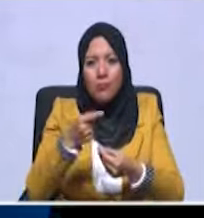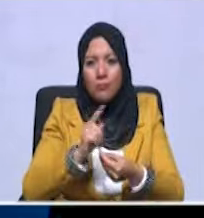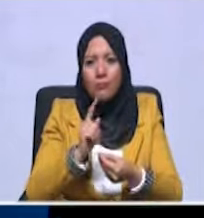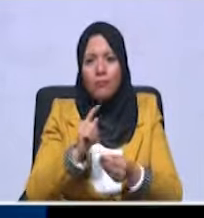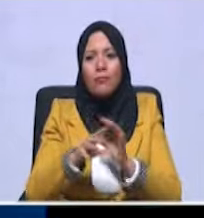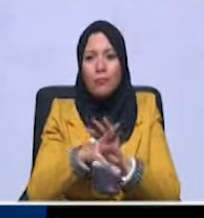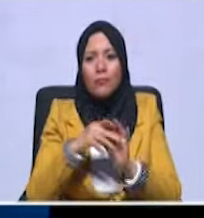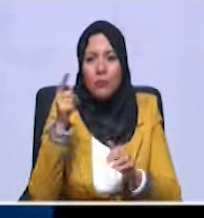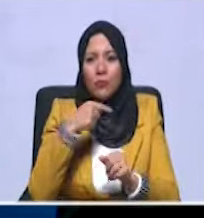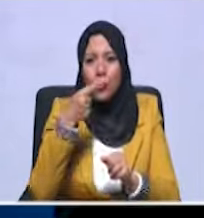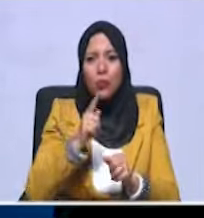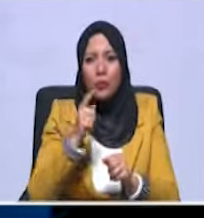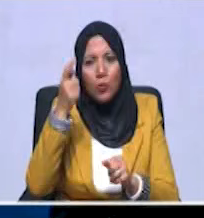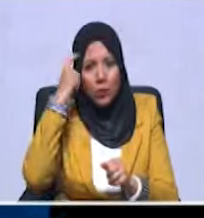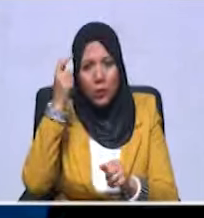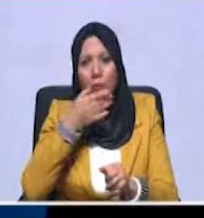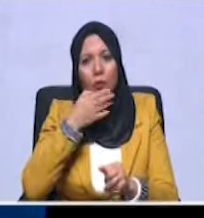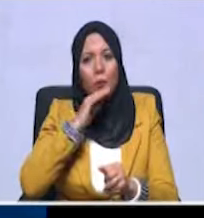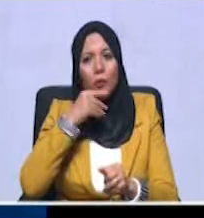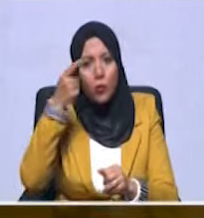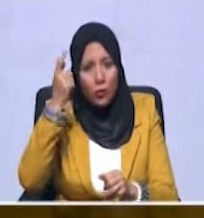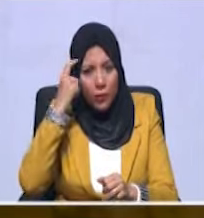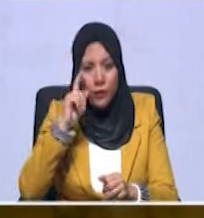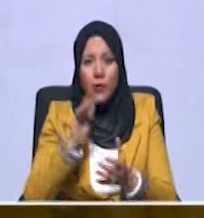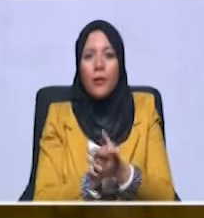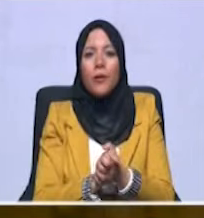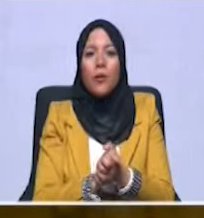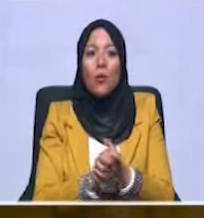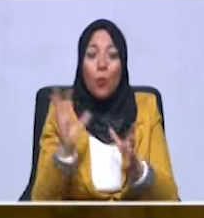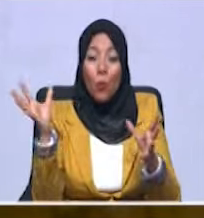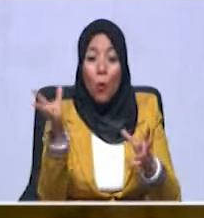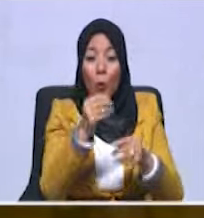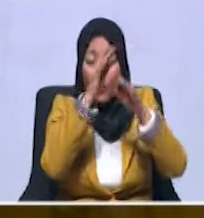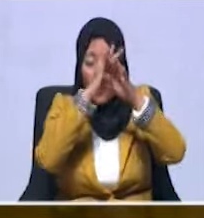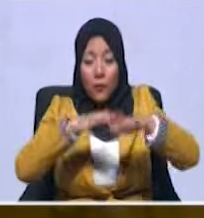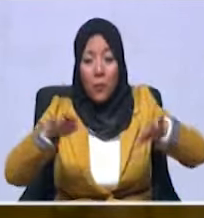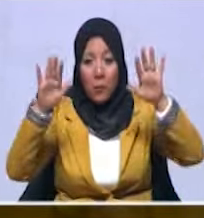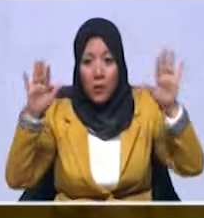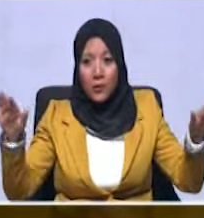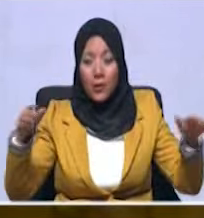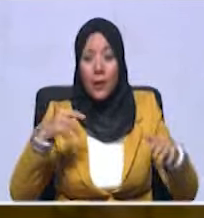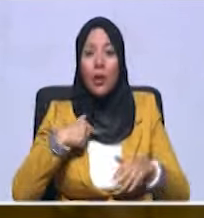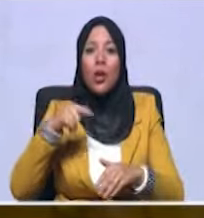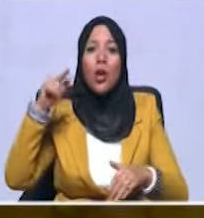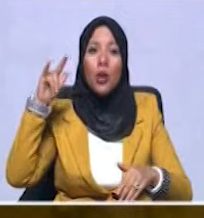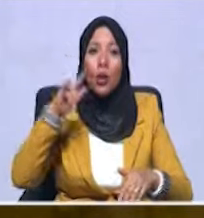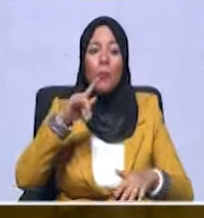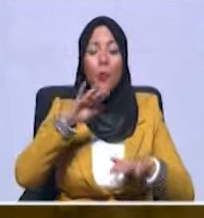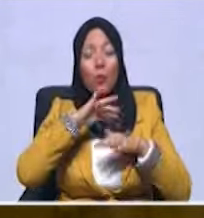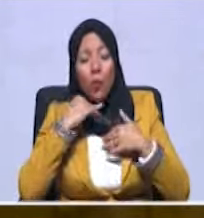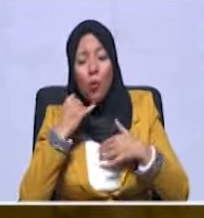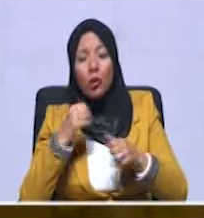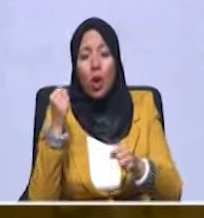المرض، فمعرفش الحمد لله يعني. كل فناني المسرح يقولوا نحب نموت على